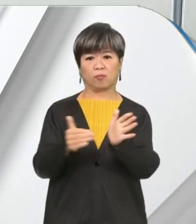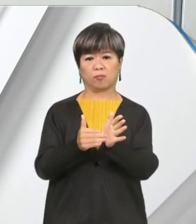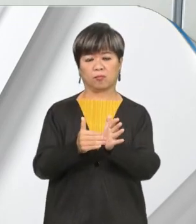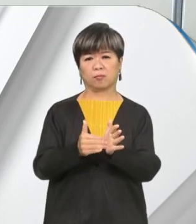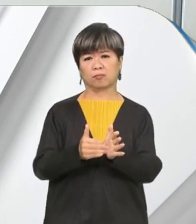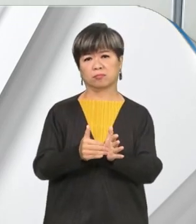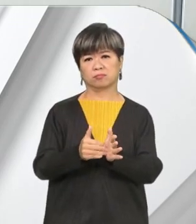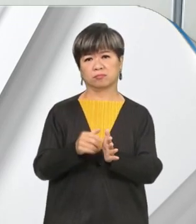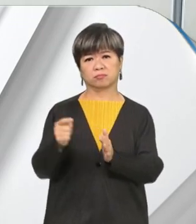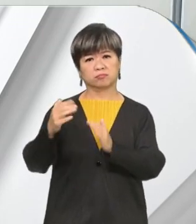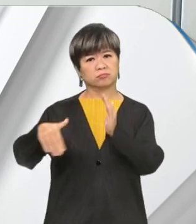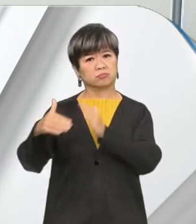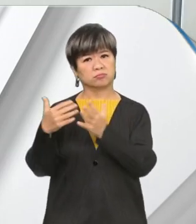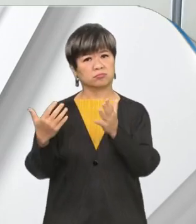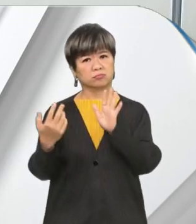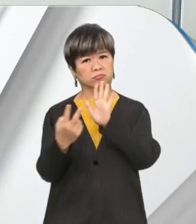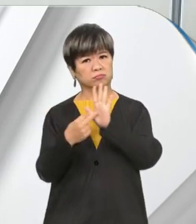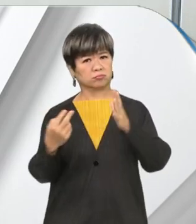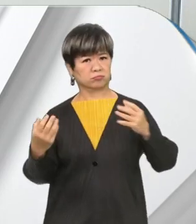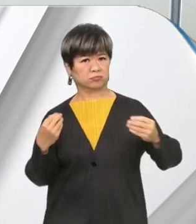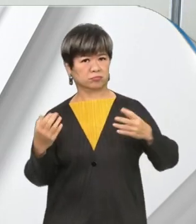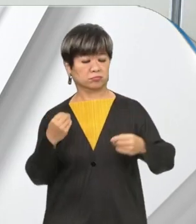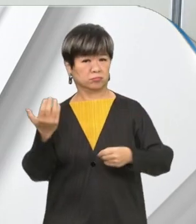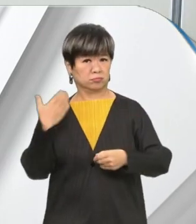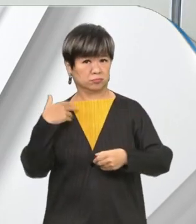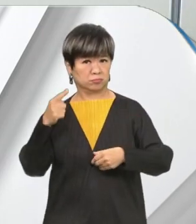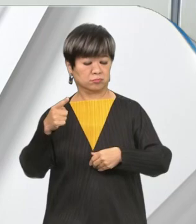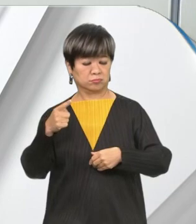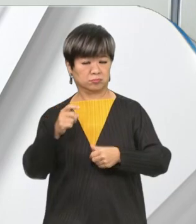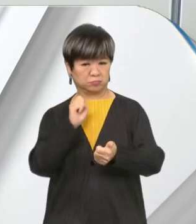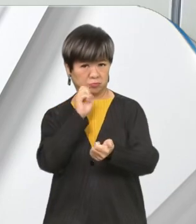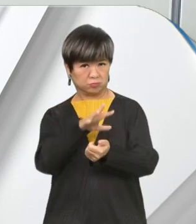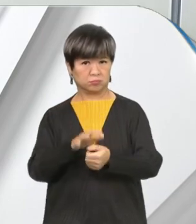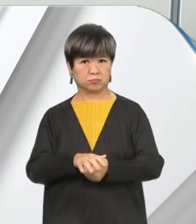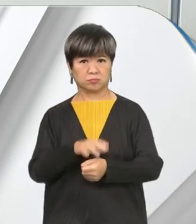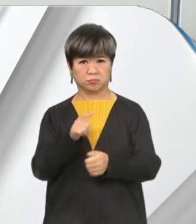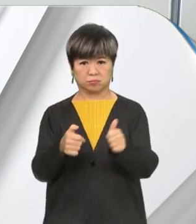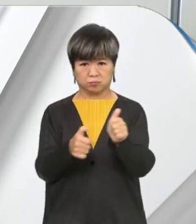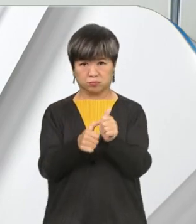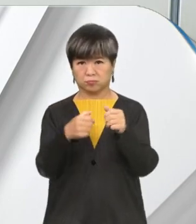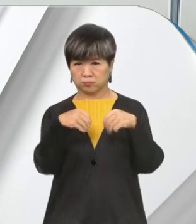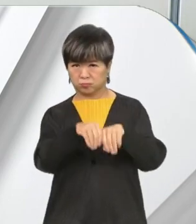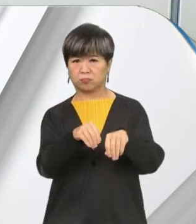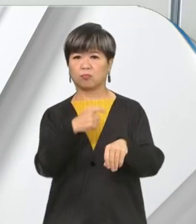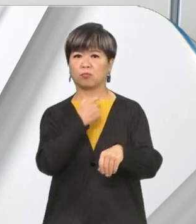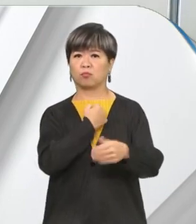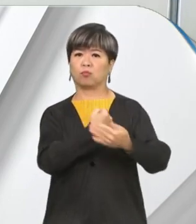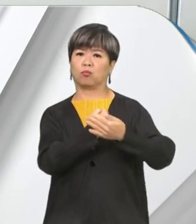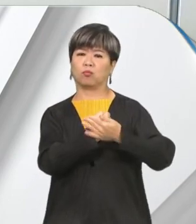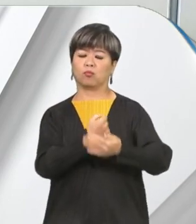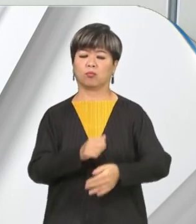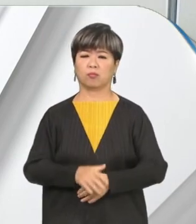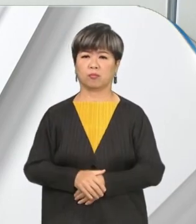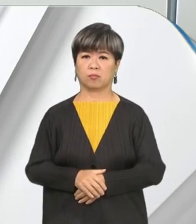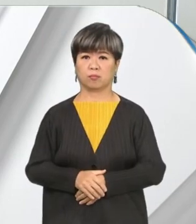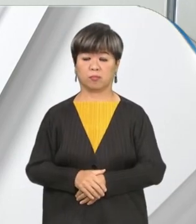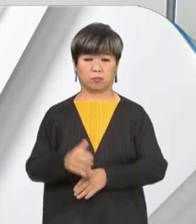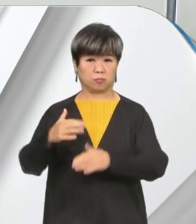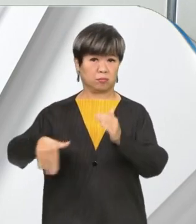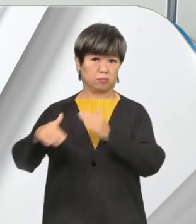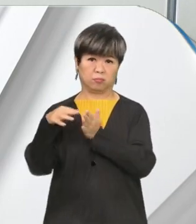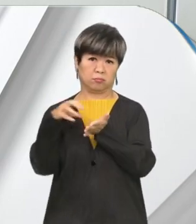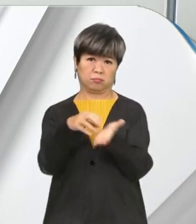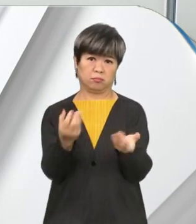说捐赠当时有约定负负担的赠与，也就是说，被告没有举